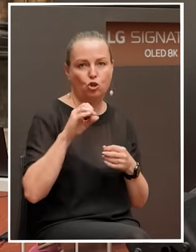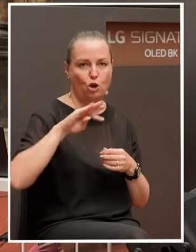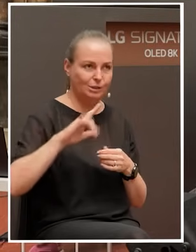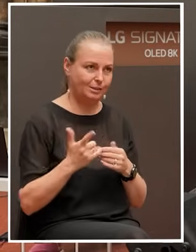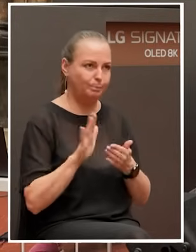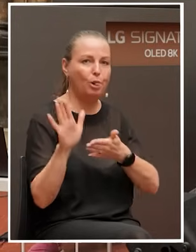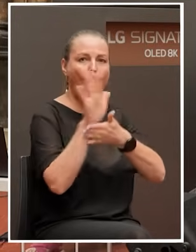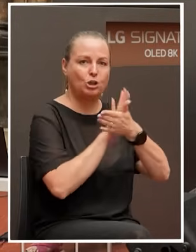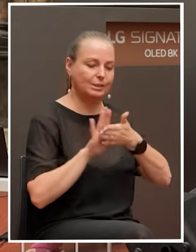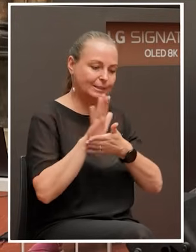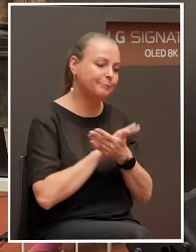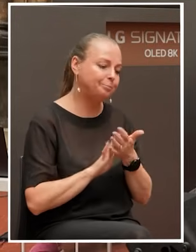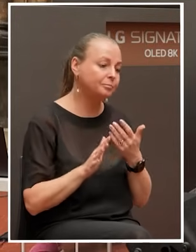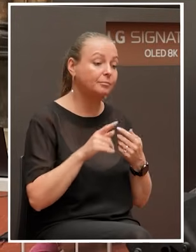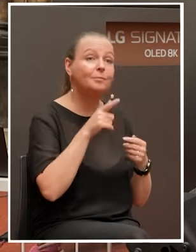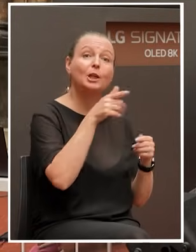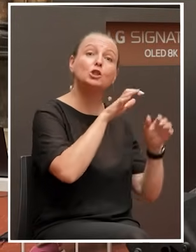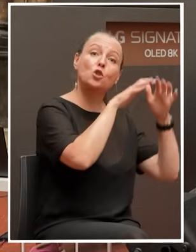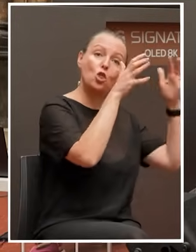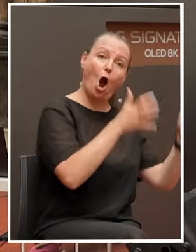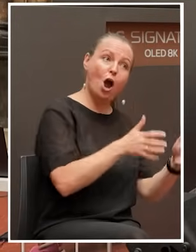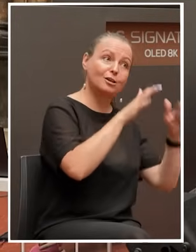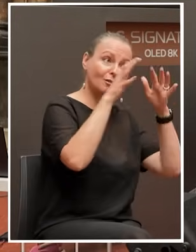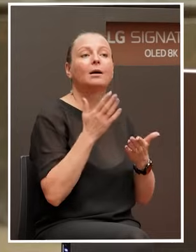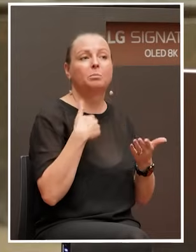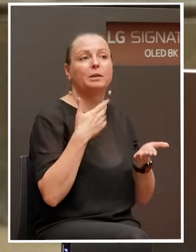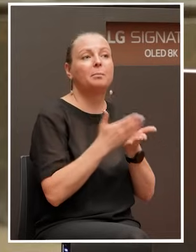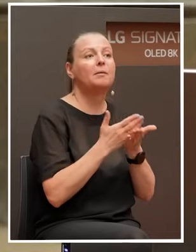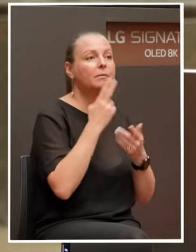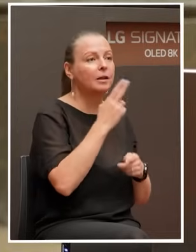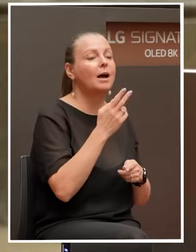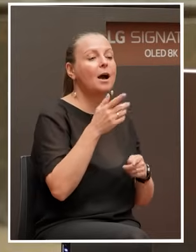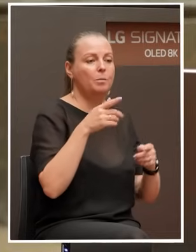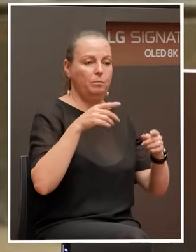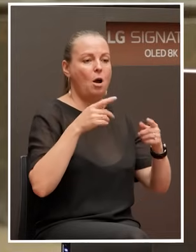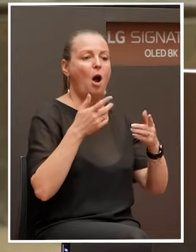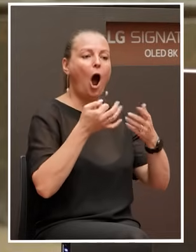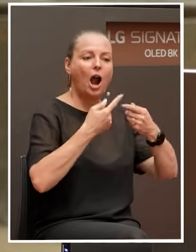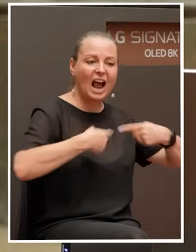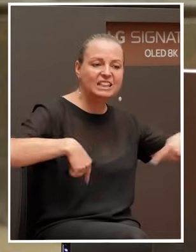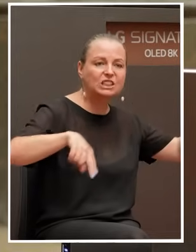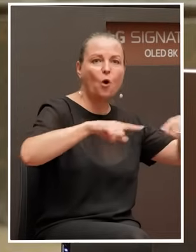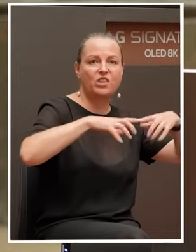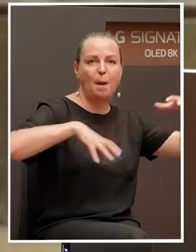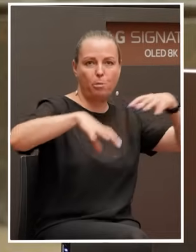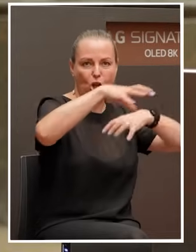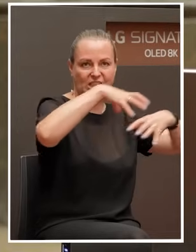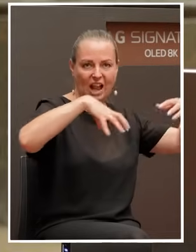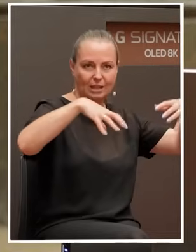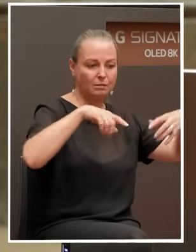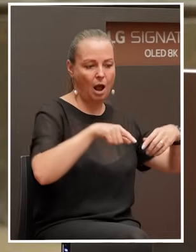плоскостность. Если в стогах он имеет дело с рационально организованным пространством, здесь он это пространство